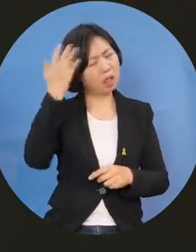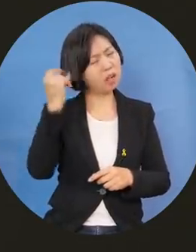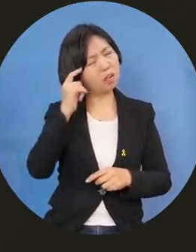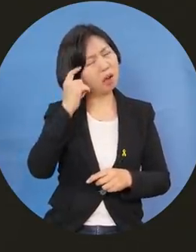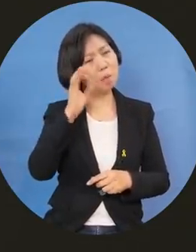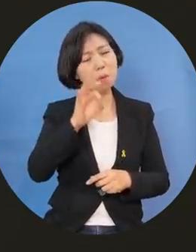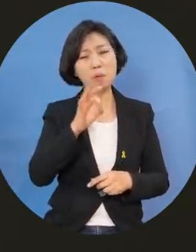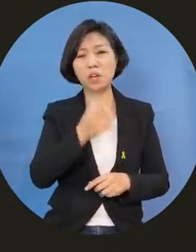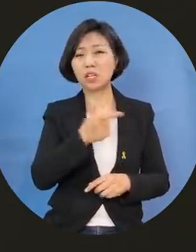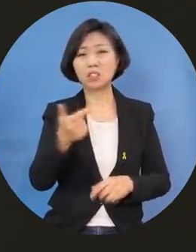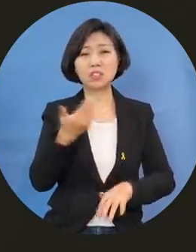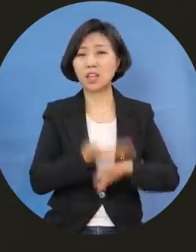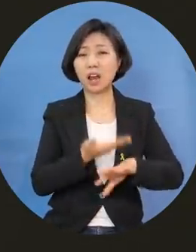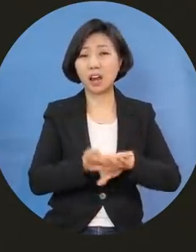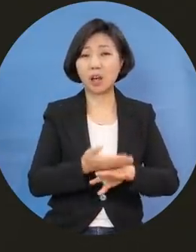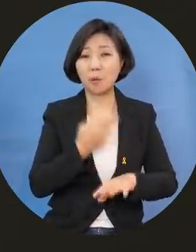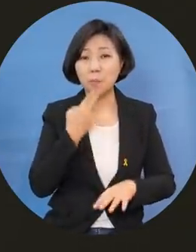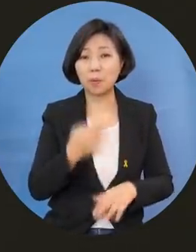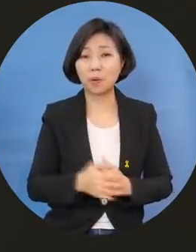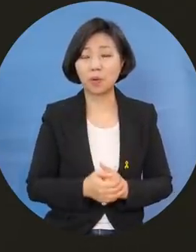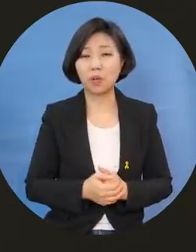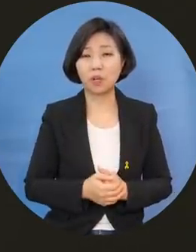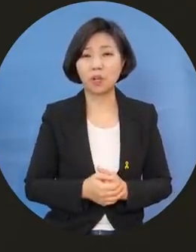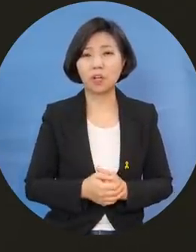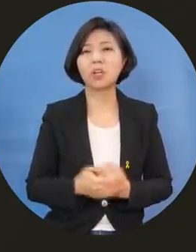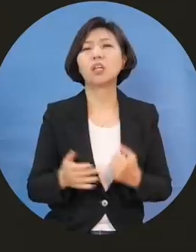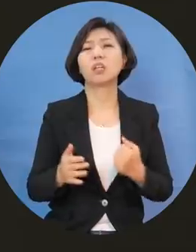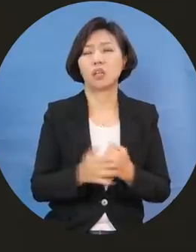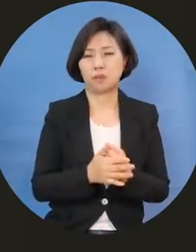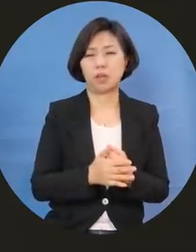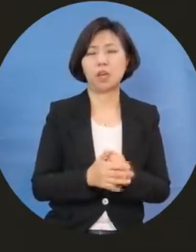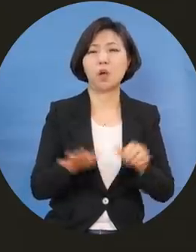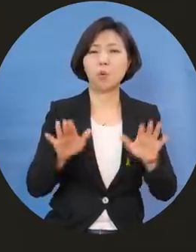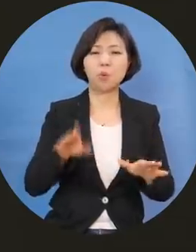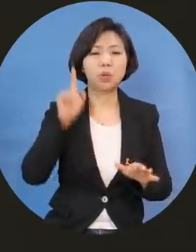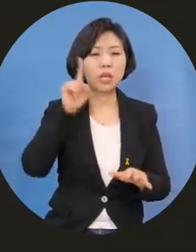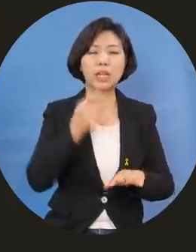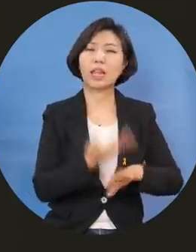60점 나오면 어떻겠어? 그럼 뭐 오늘 나오면 어떻고 내일 나오면 어떻겠어?